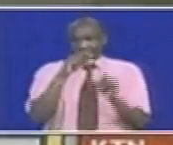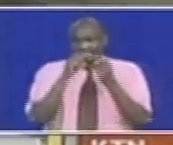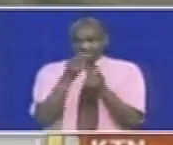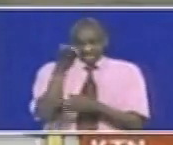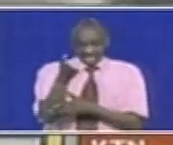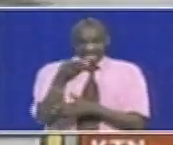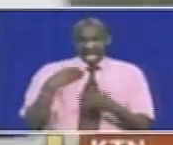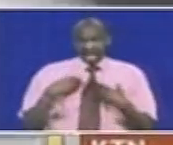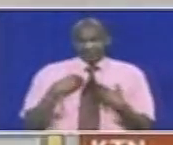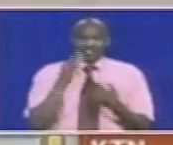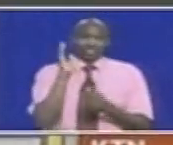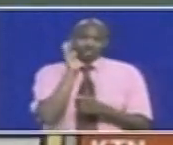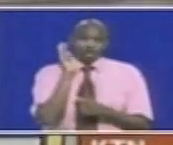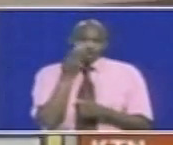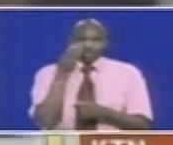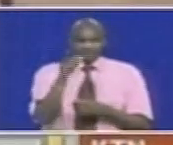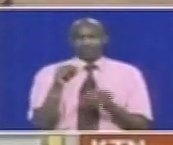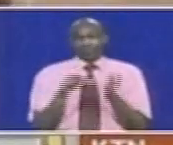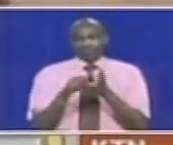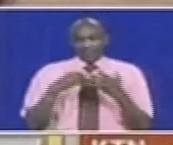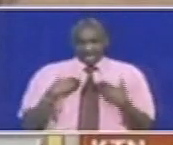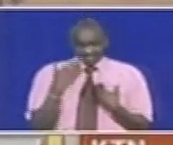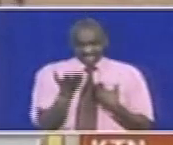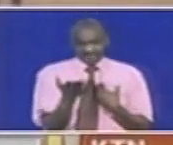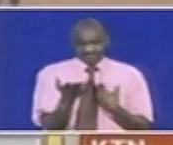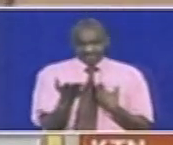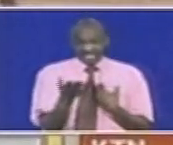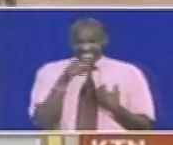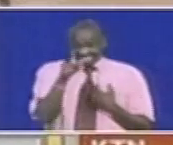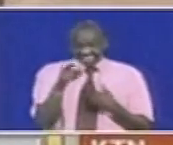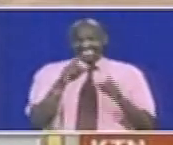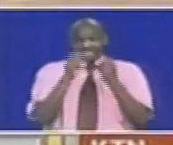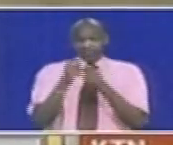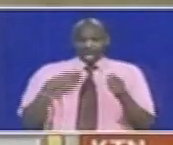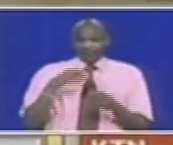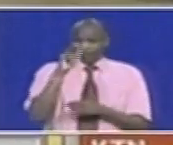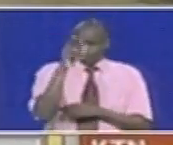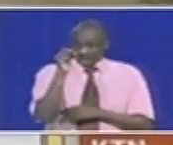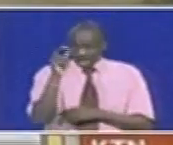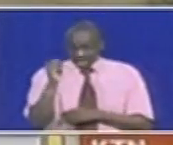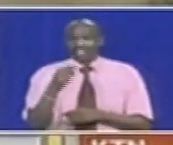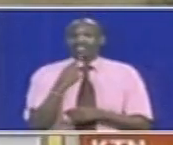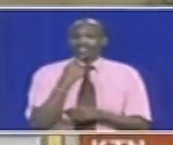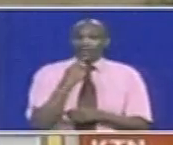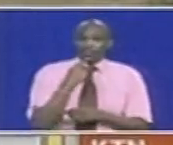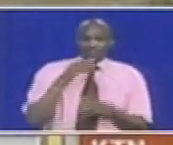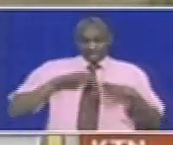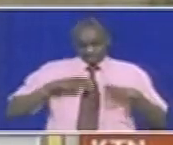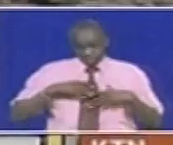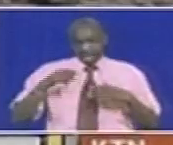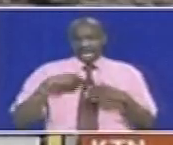kaunti ya Isiolo zilivyokuwa zikizozania rasilimali. Jamii hizi zikiwa ni Borana, Samburu, Turkana, Somali na